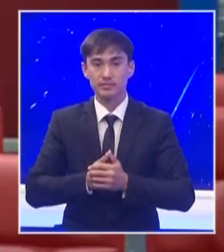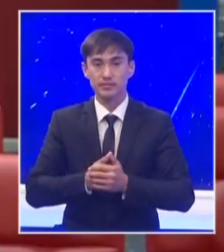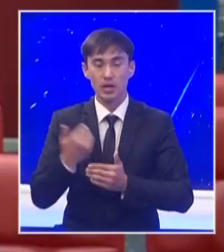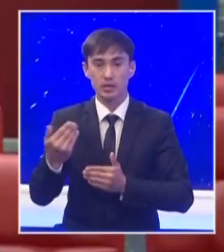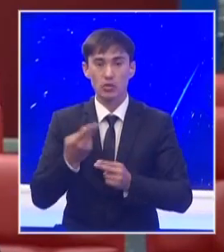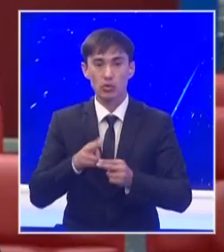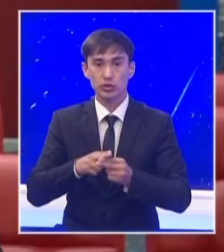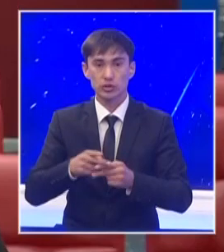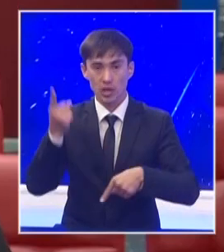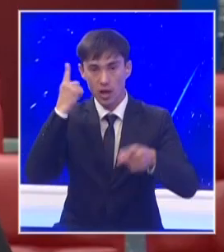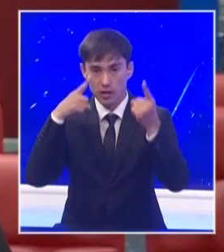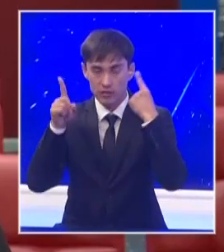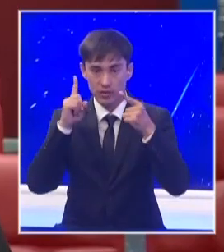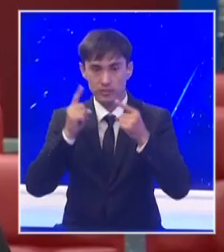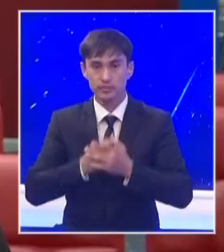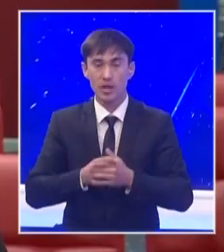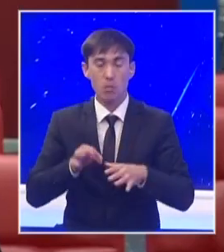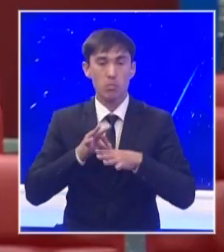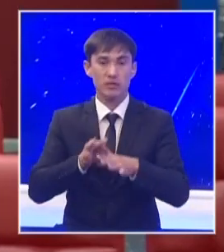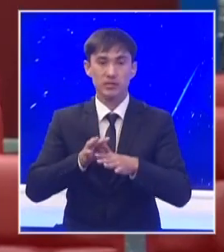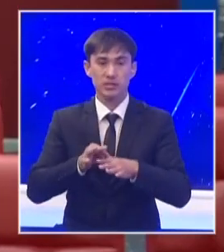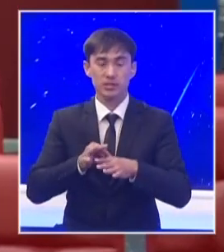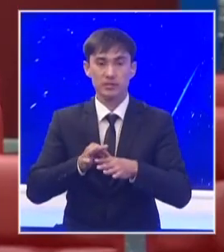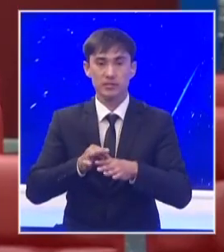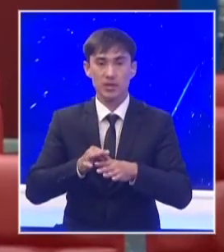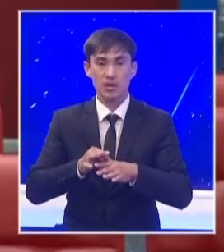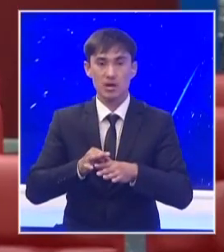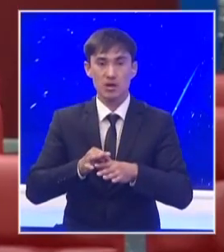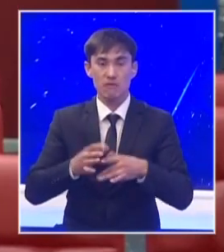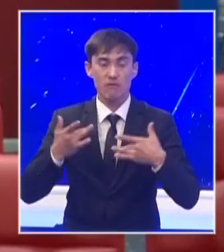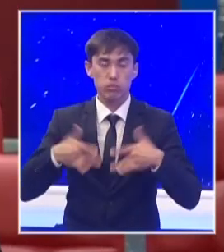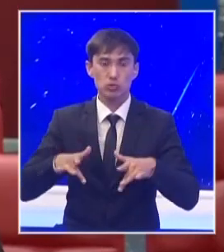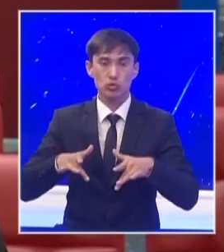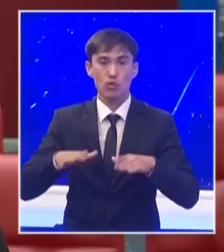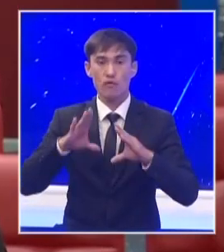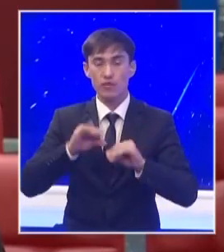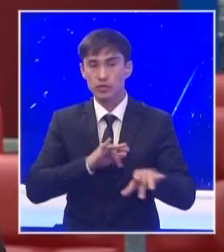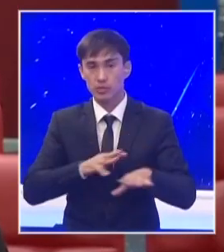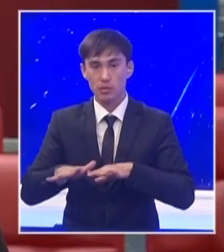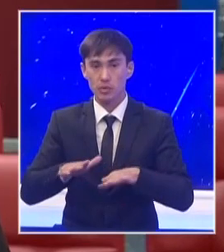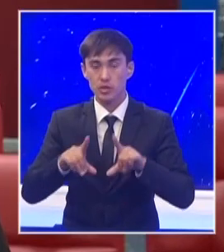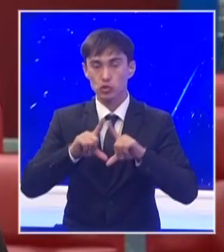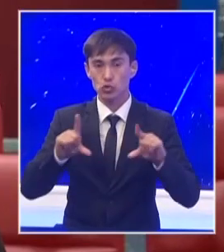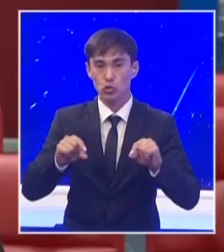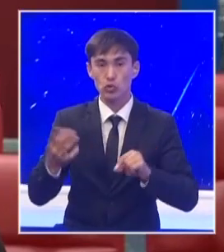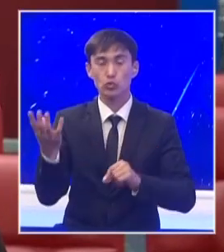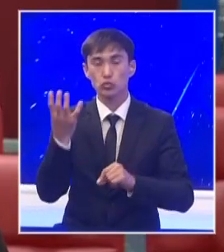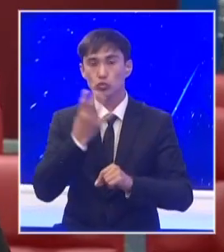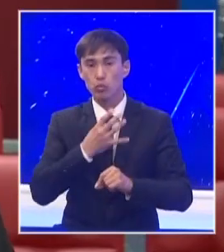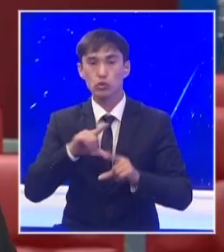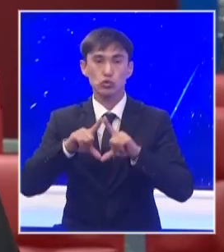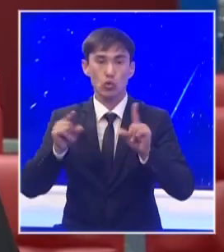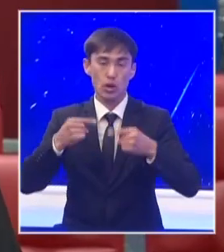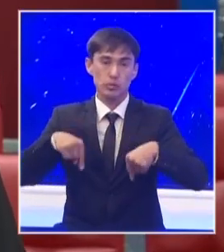они очень креативные, провести вот это последнее прощальное мероприятие со школы в теплой